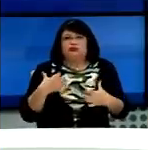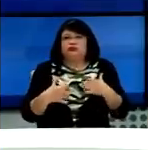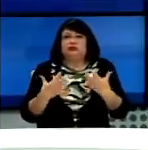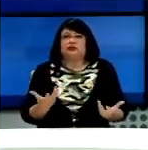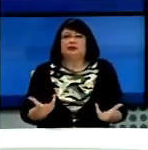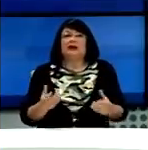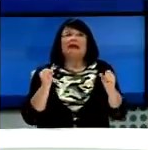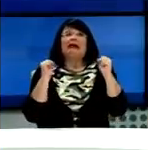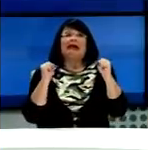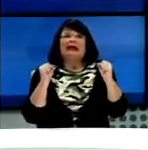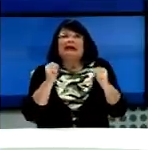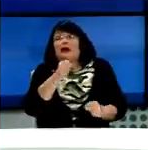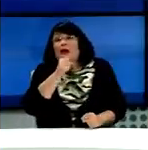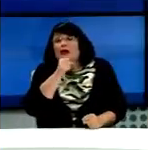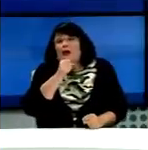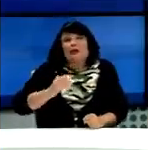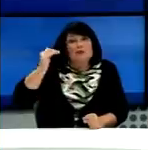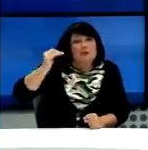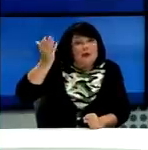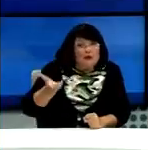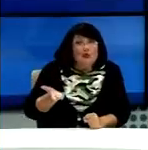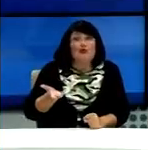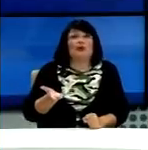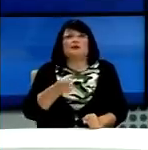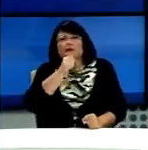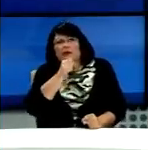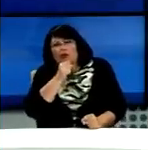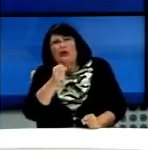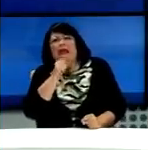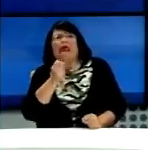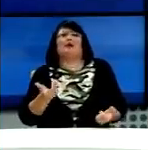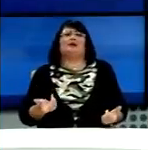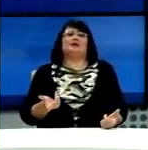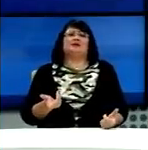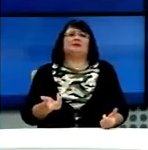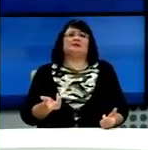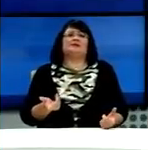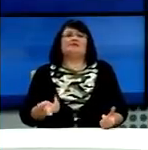Αγωνίας για την υγεία των μεγαλύτερων μελών της οικογένειας, των ηλικιωμένων,